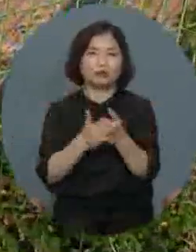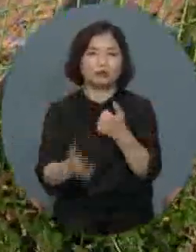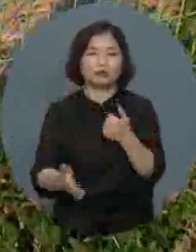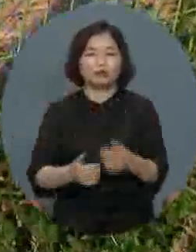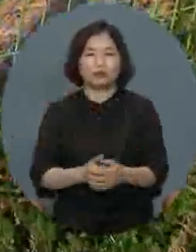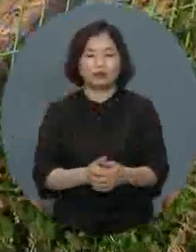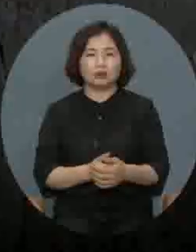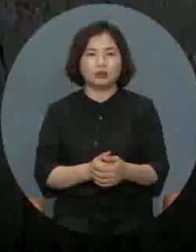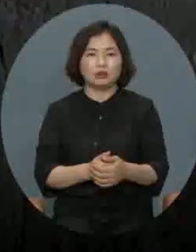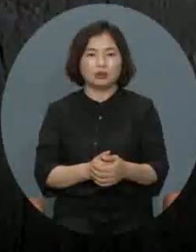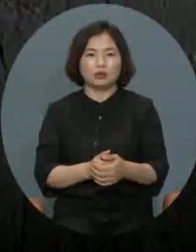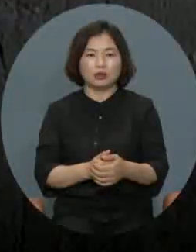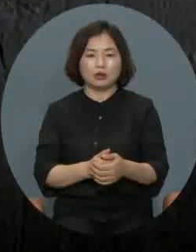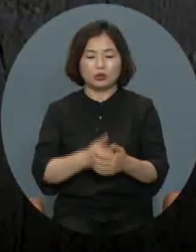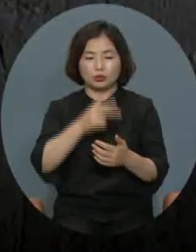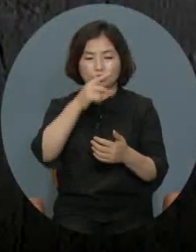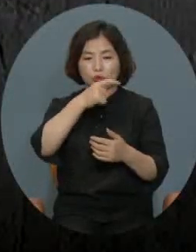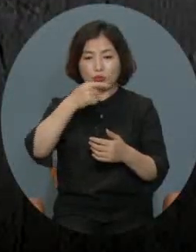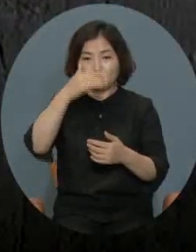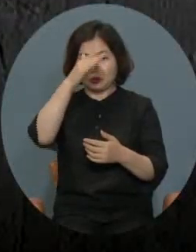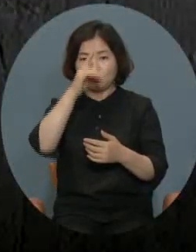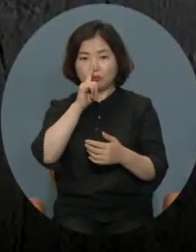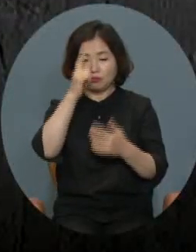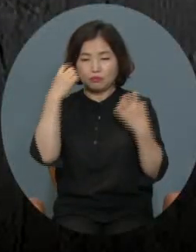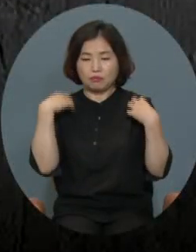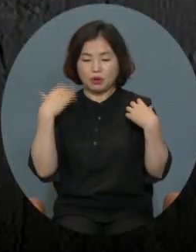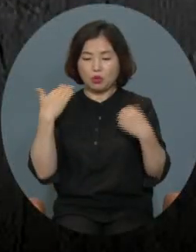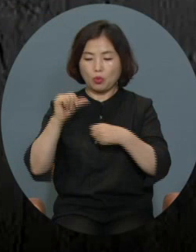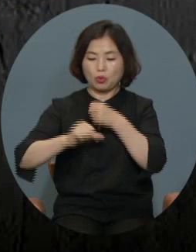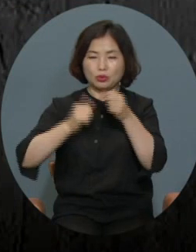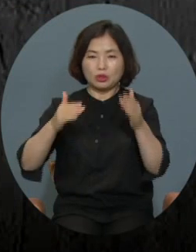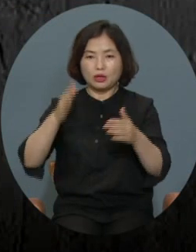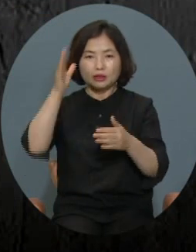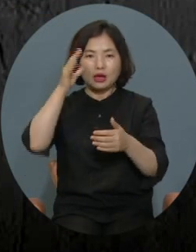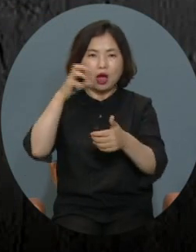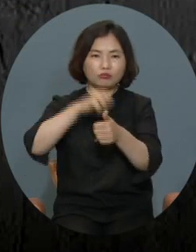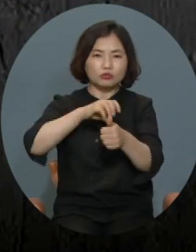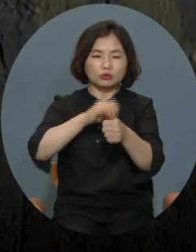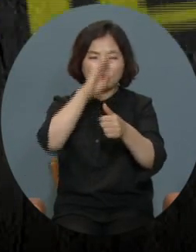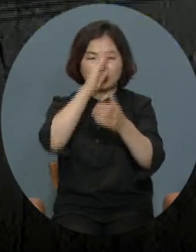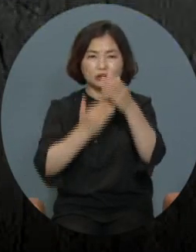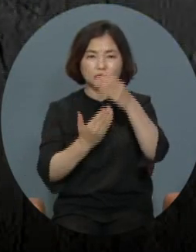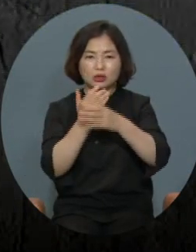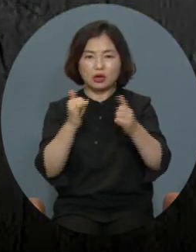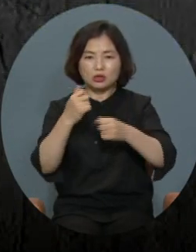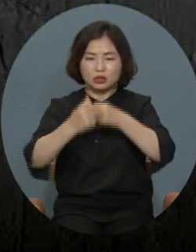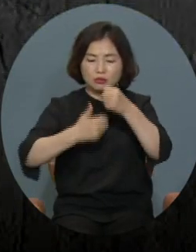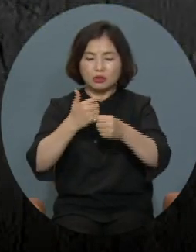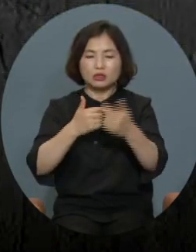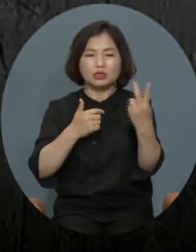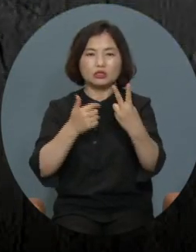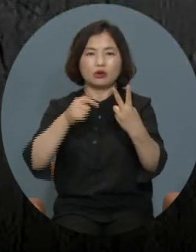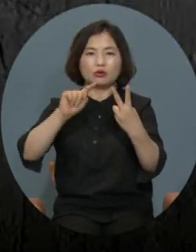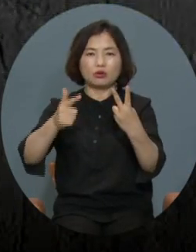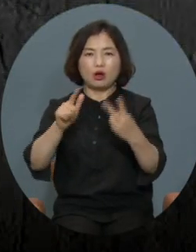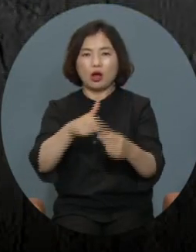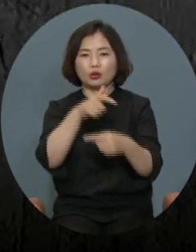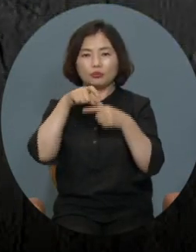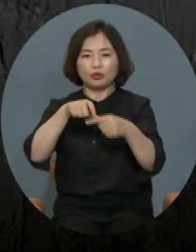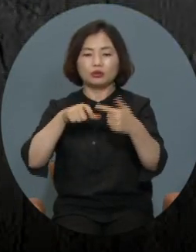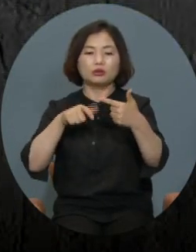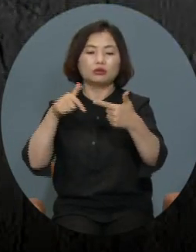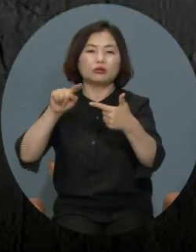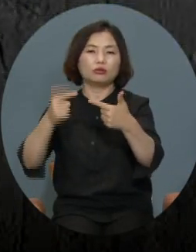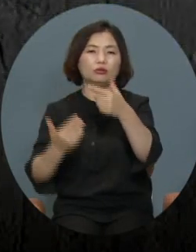때문입니다 소방 청 통계를 보면 최근 5년간 괴물 임 사고 환자가 해마다 이 청 권 하루 평균